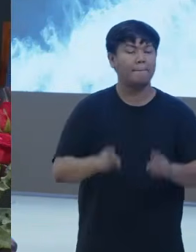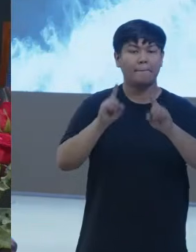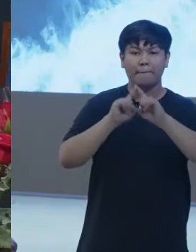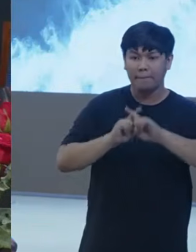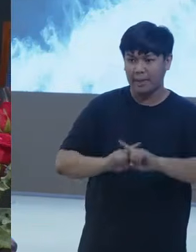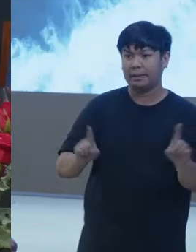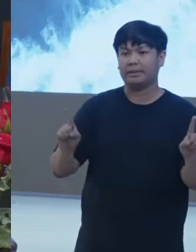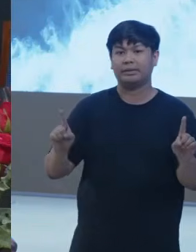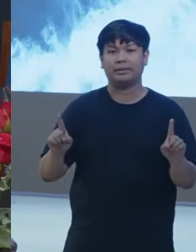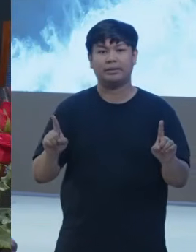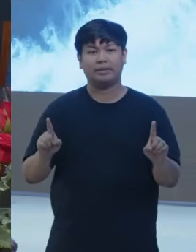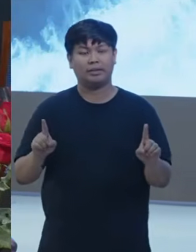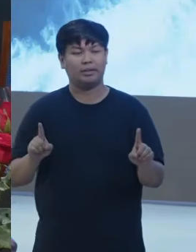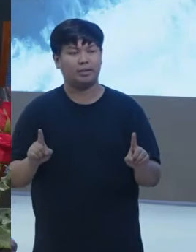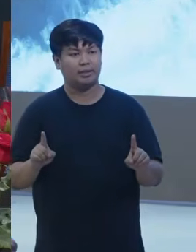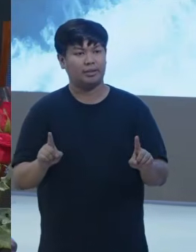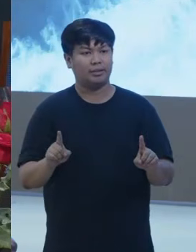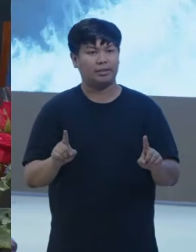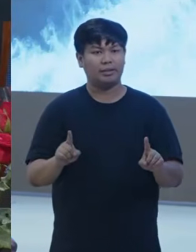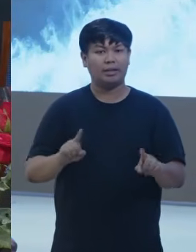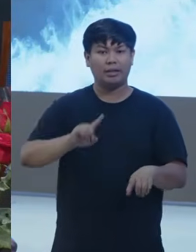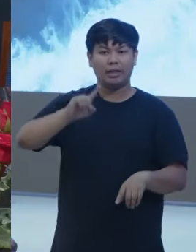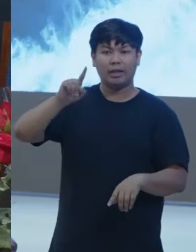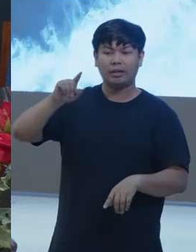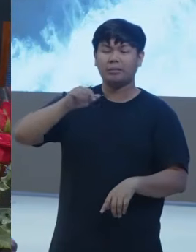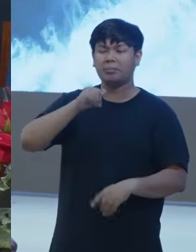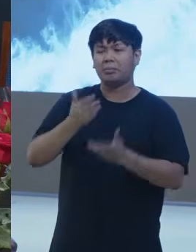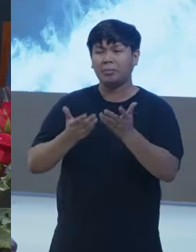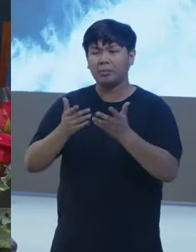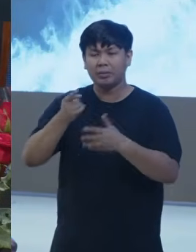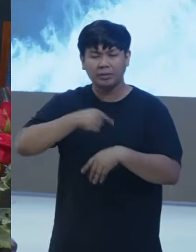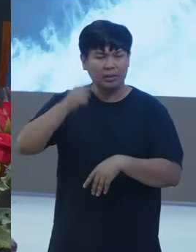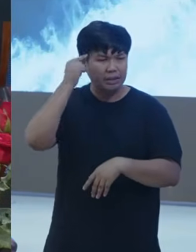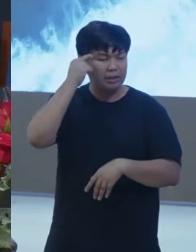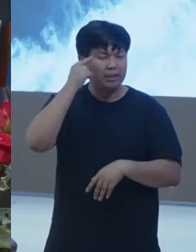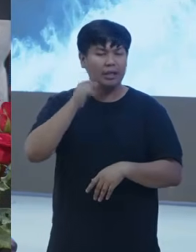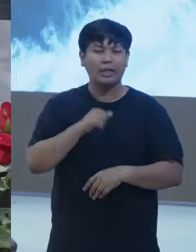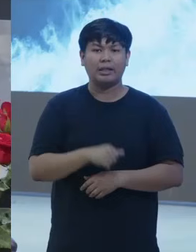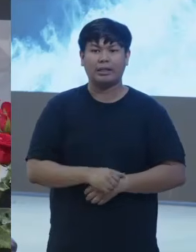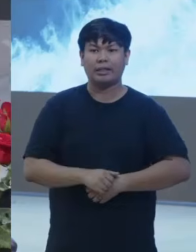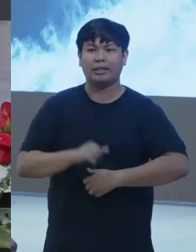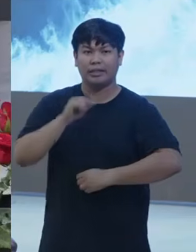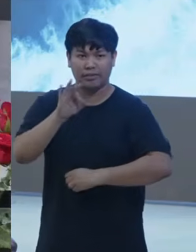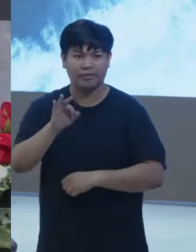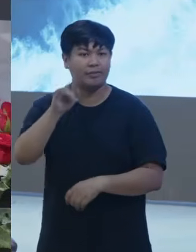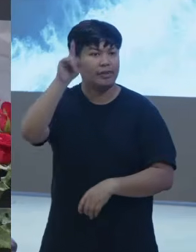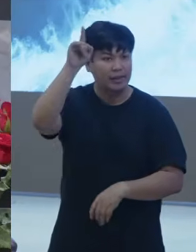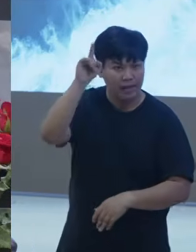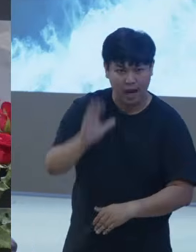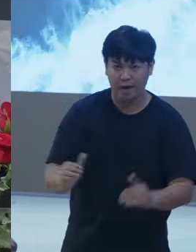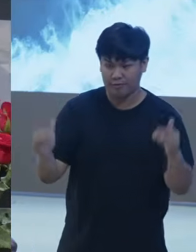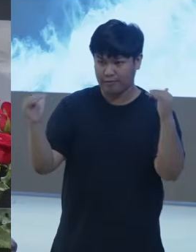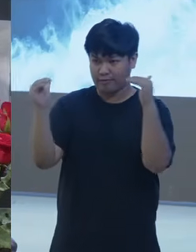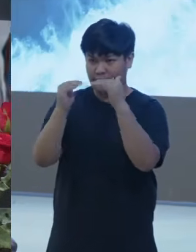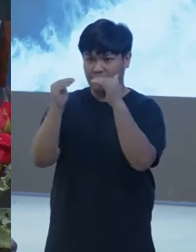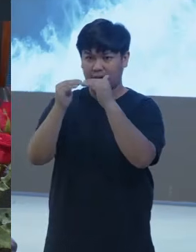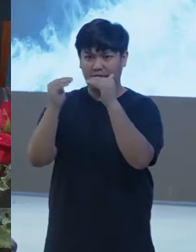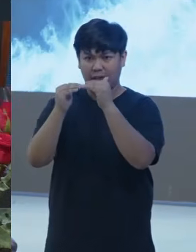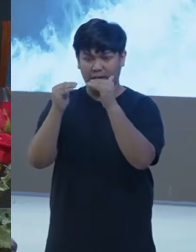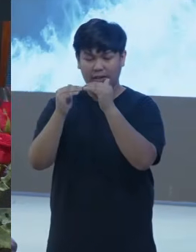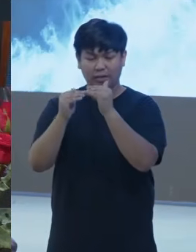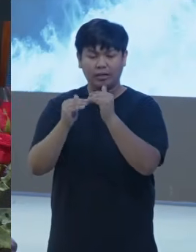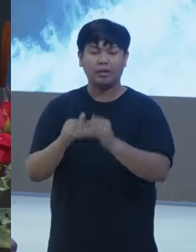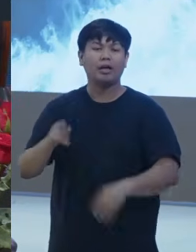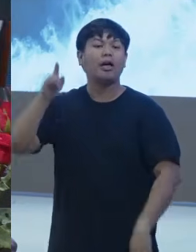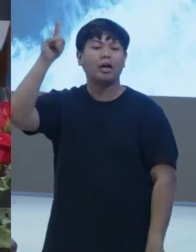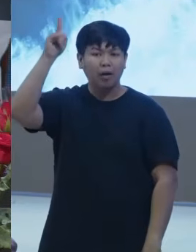ng Diyos si Jonah. Kung gusto niya ng fair, dapat pinalunod na lang ng